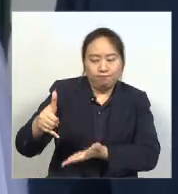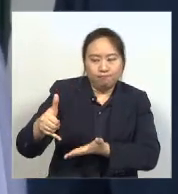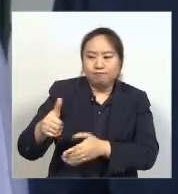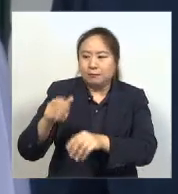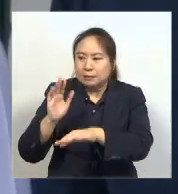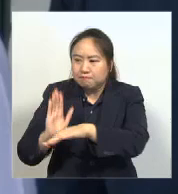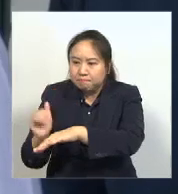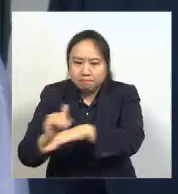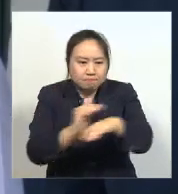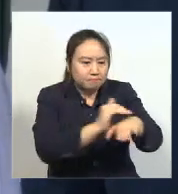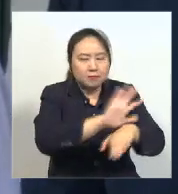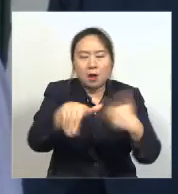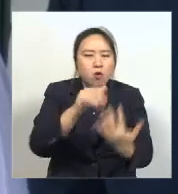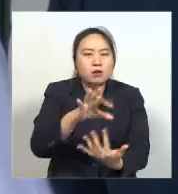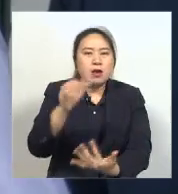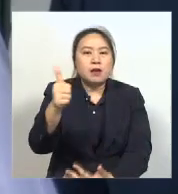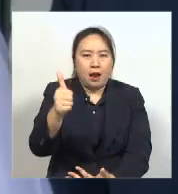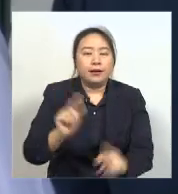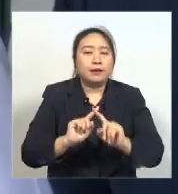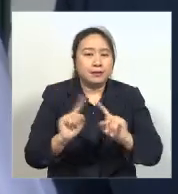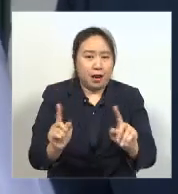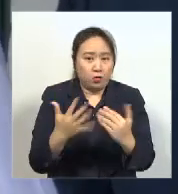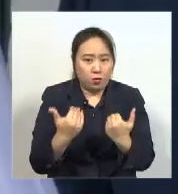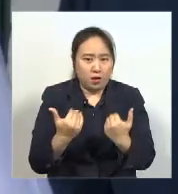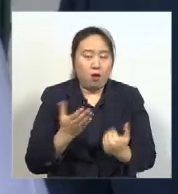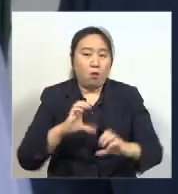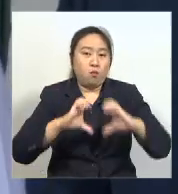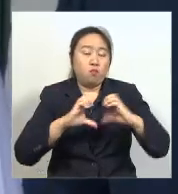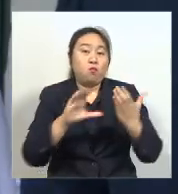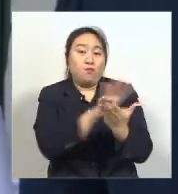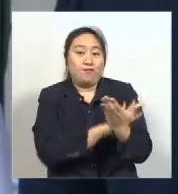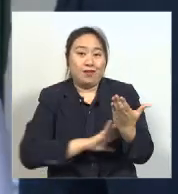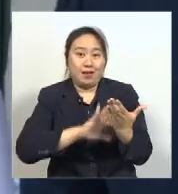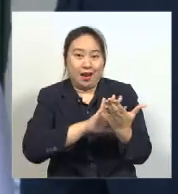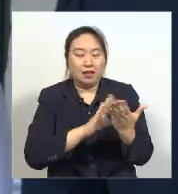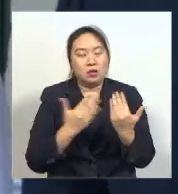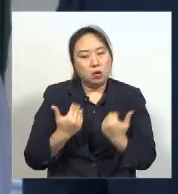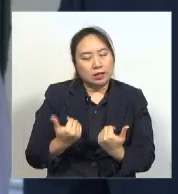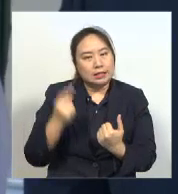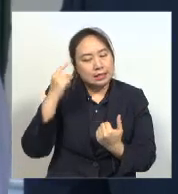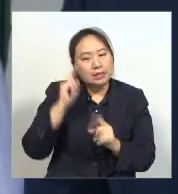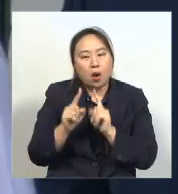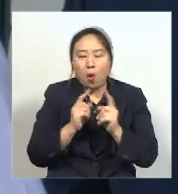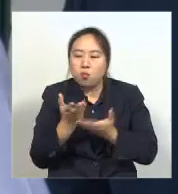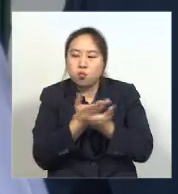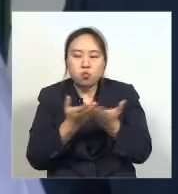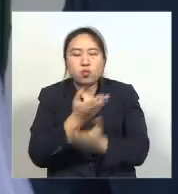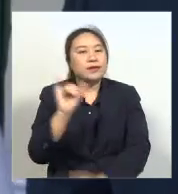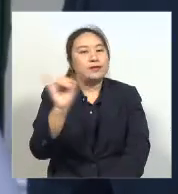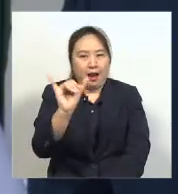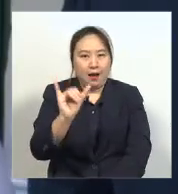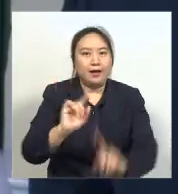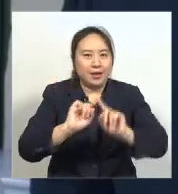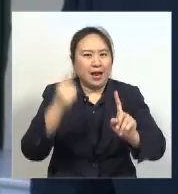งสิ้นนะครับที่จะได้รับการคัดเลือกยืนยันว่าในส่วนของพรรคภูมิใจไทยนั้นยังไม่ได้มีการหารือกันแต่เชื่อว่า